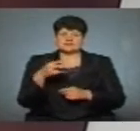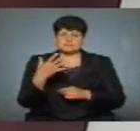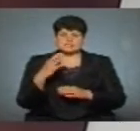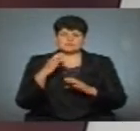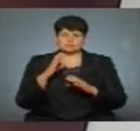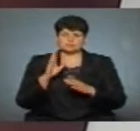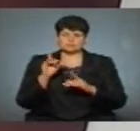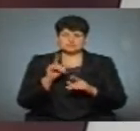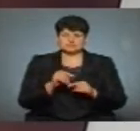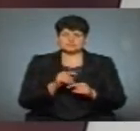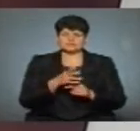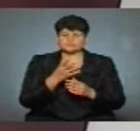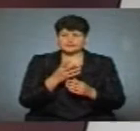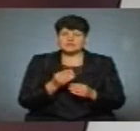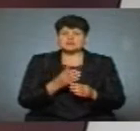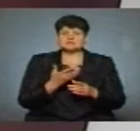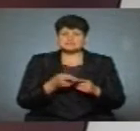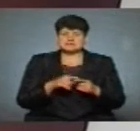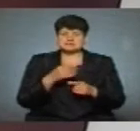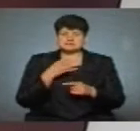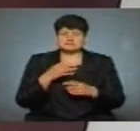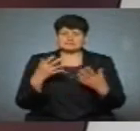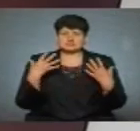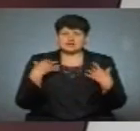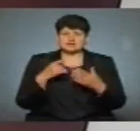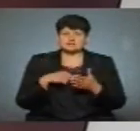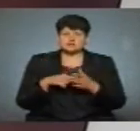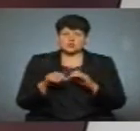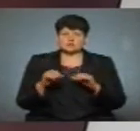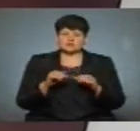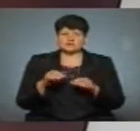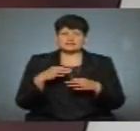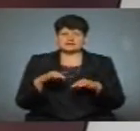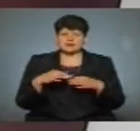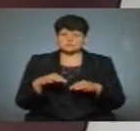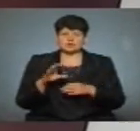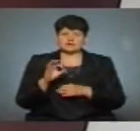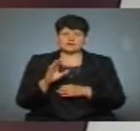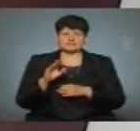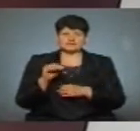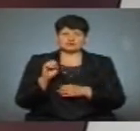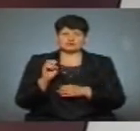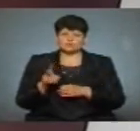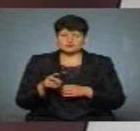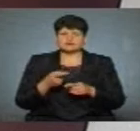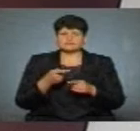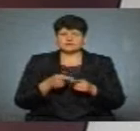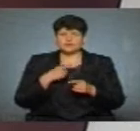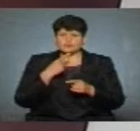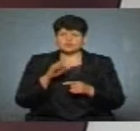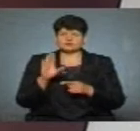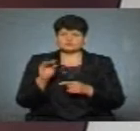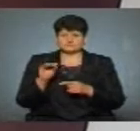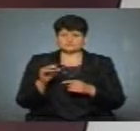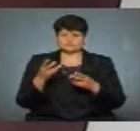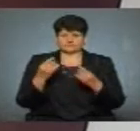курсуватимуть впродовж дня. Про це розповів начальник міського управління транспортних мереж та зв'язку Олег Вітрук. За його словами, перепустки для